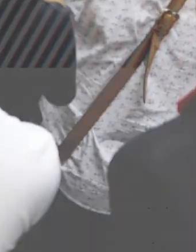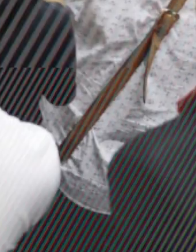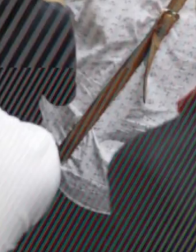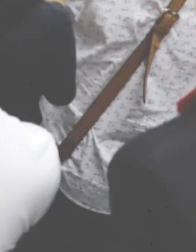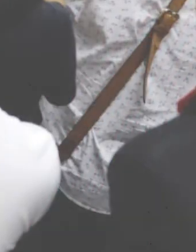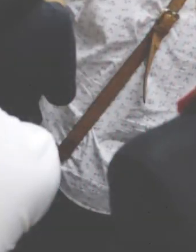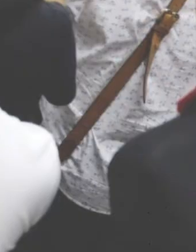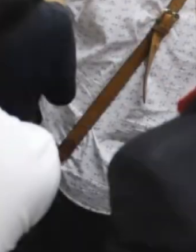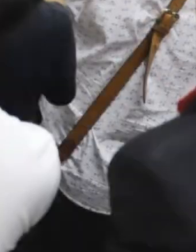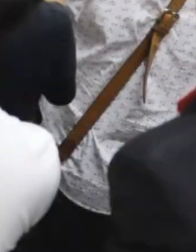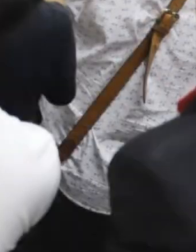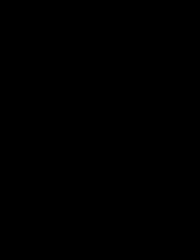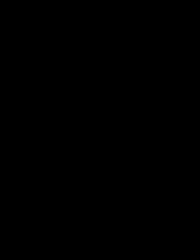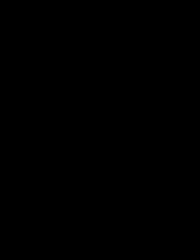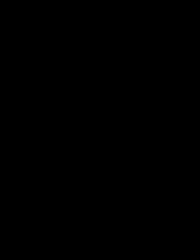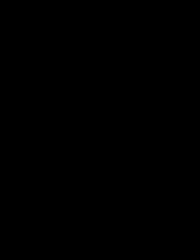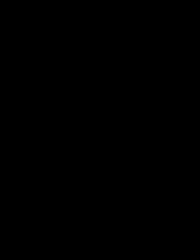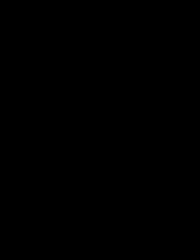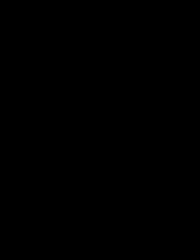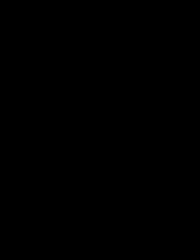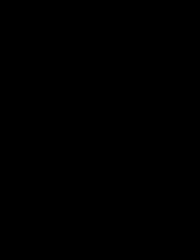เธอรา ทสน้วยัน